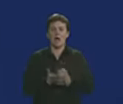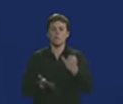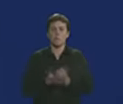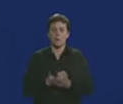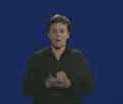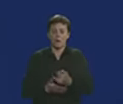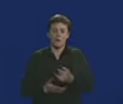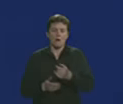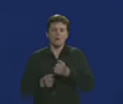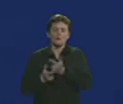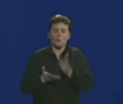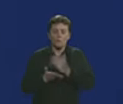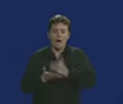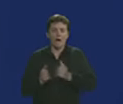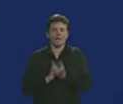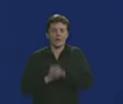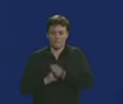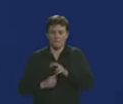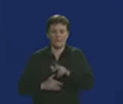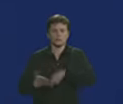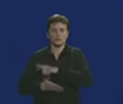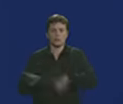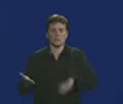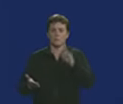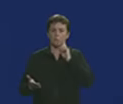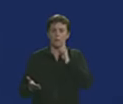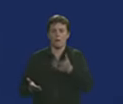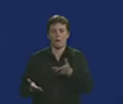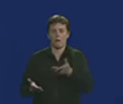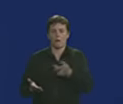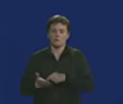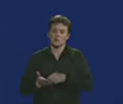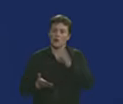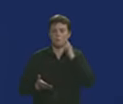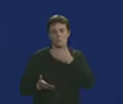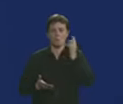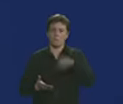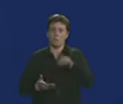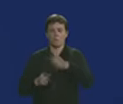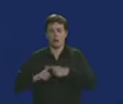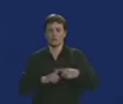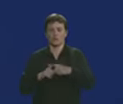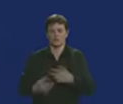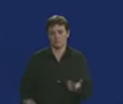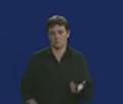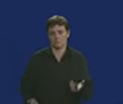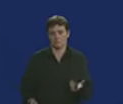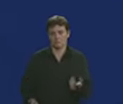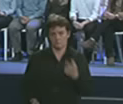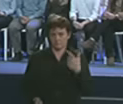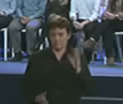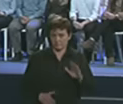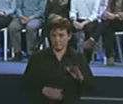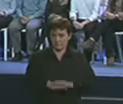Parce que le quotient familial, ça doit être un instrument de redistribution. C'est ne rien comprendre à ce qu'est une politique